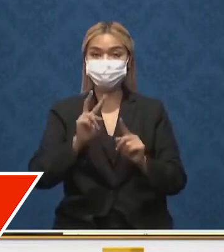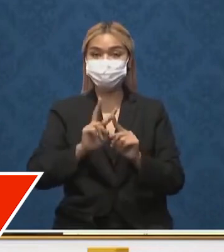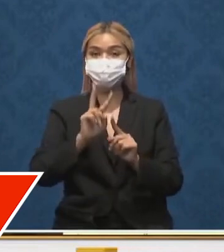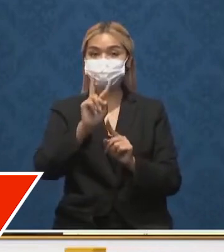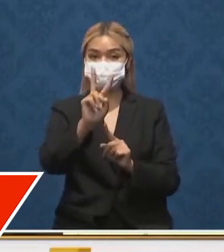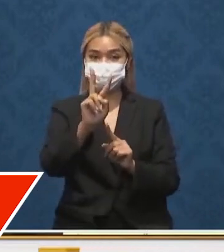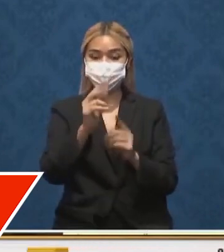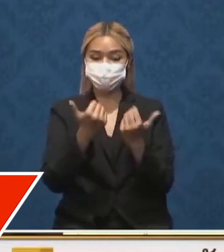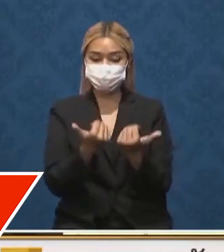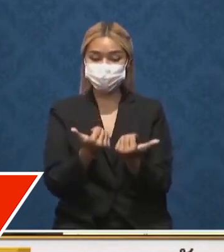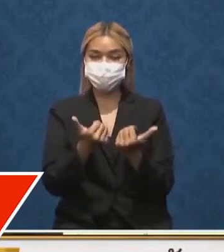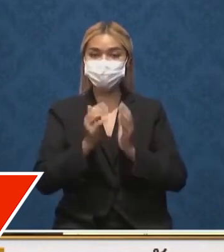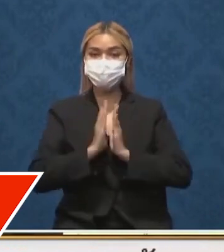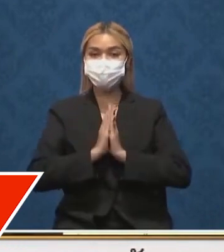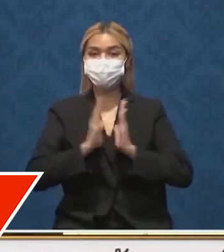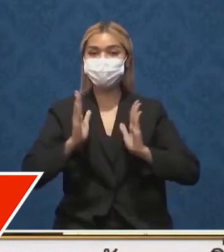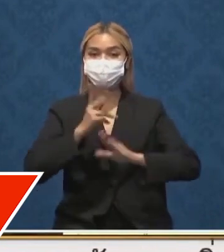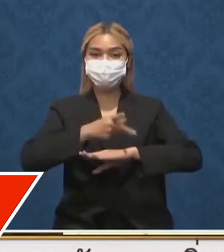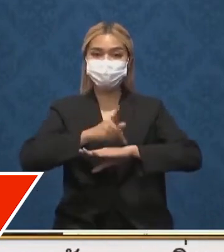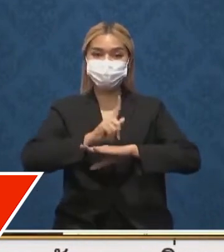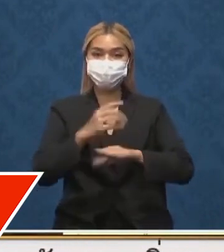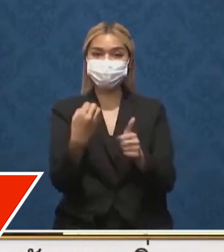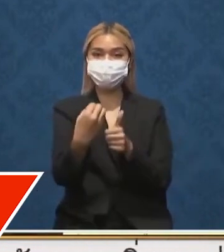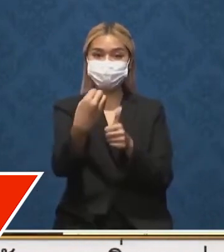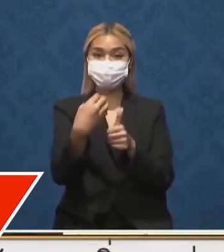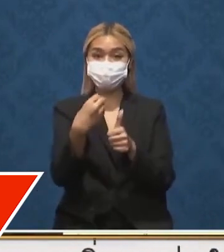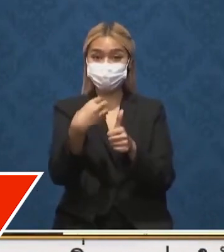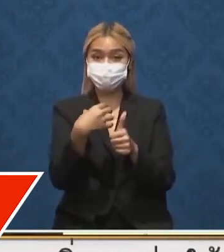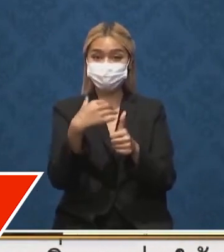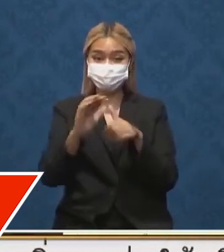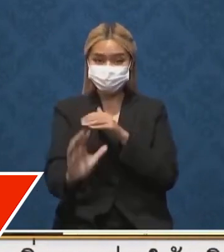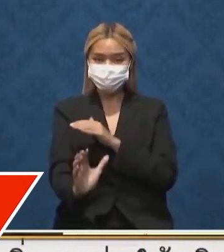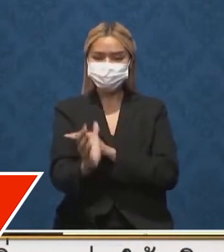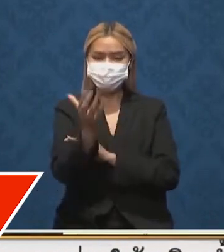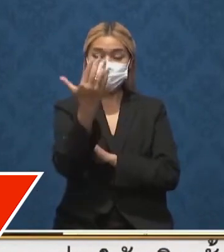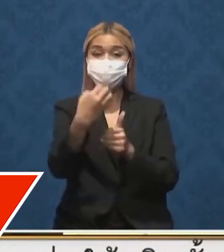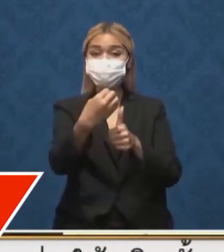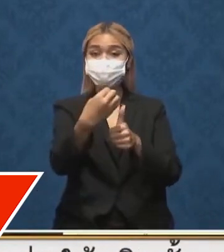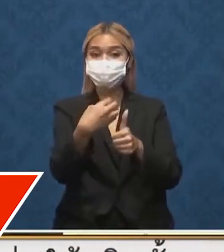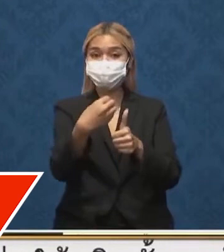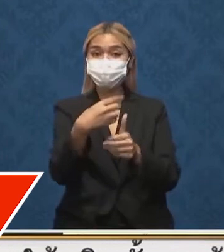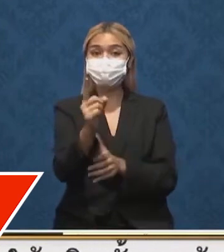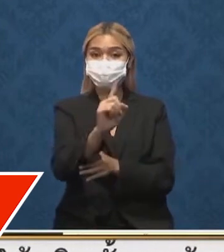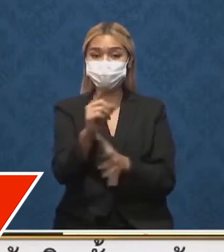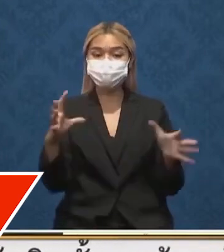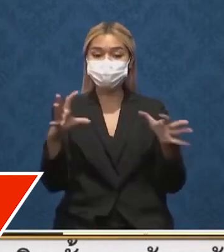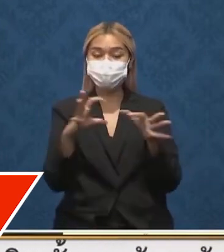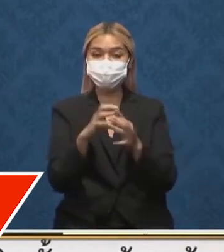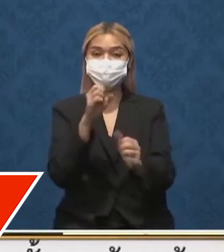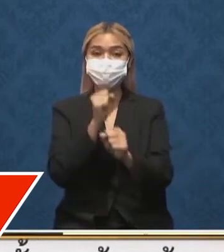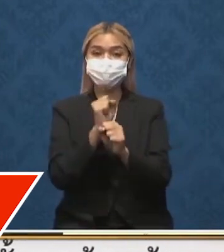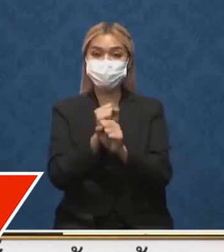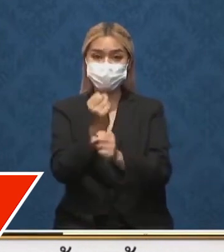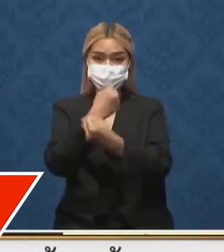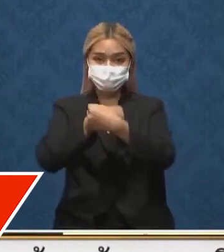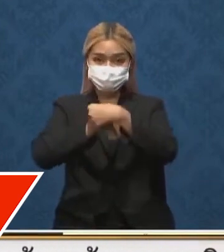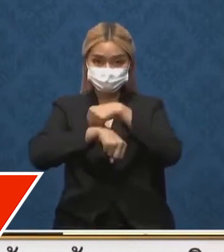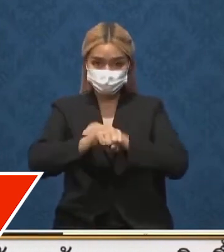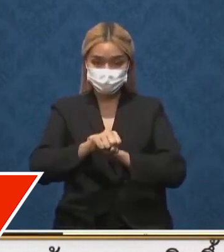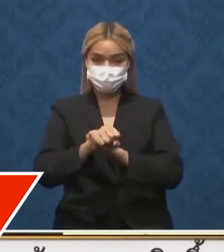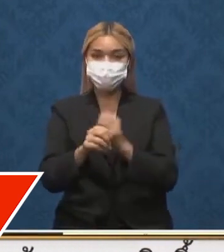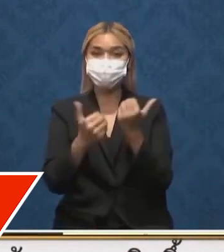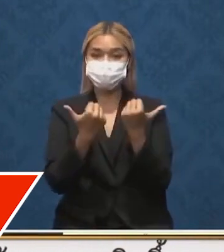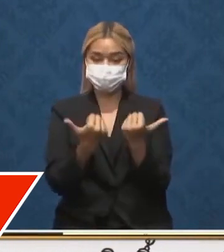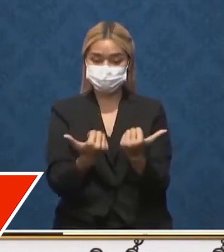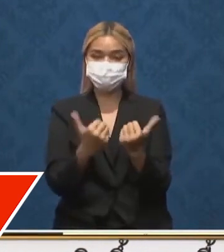ท่านประธานที่ได้ให้คำแนะนำเมื่อเช้าในการปฏิบัติงานความเป็นสมาชิกสภาผู้แทน